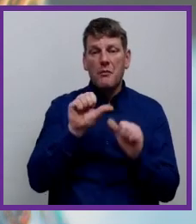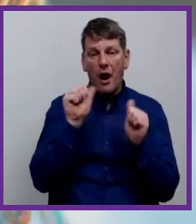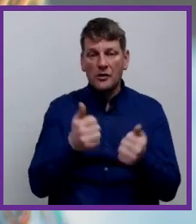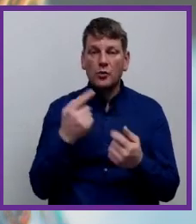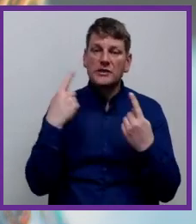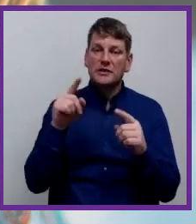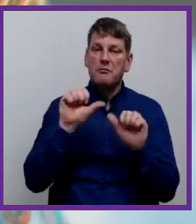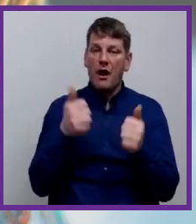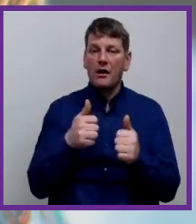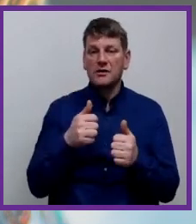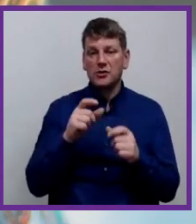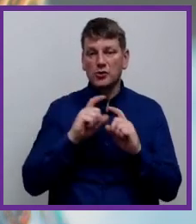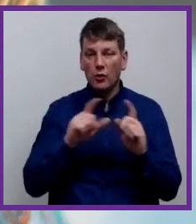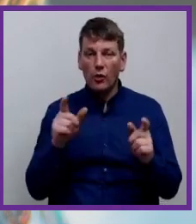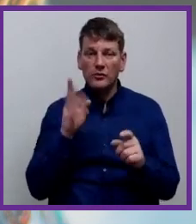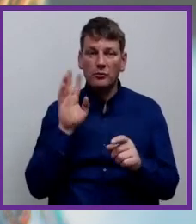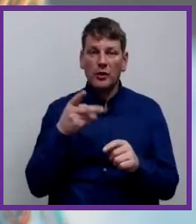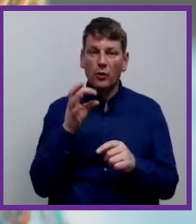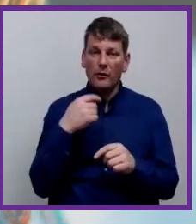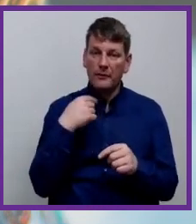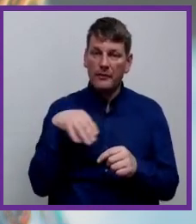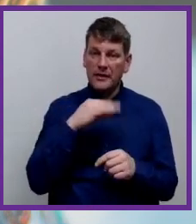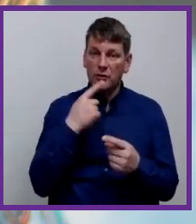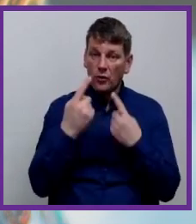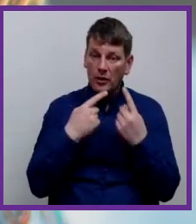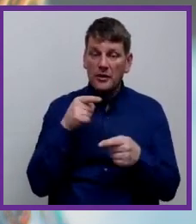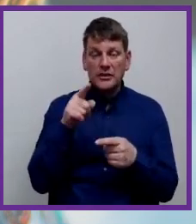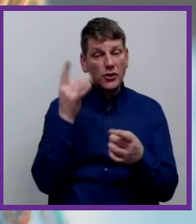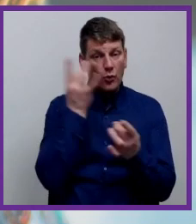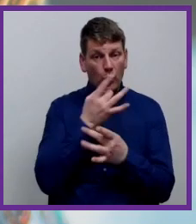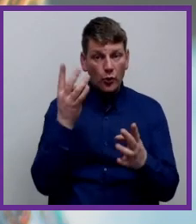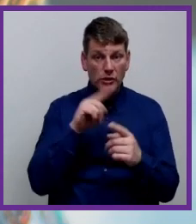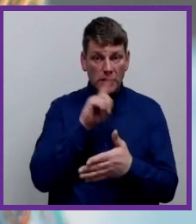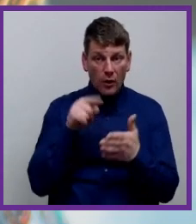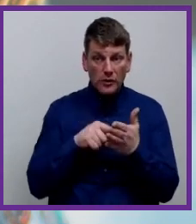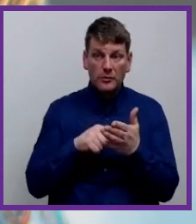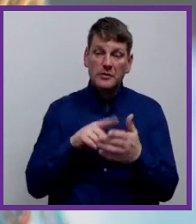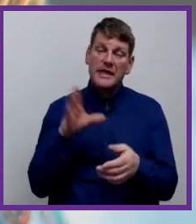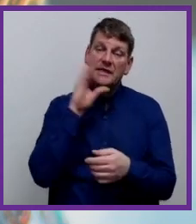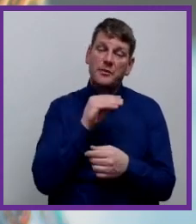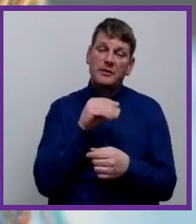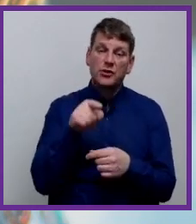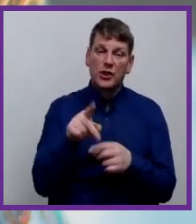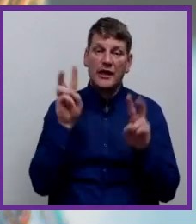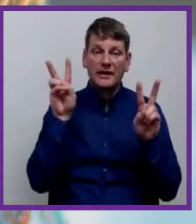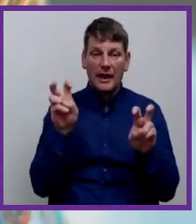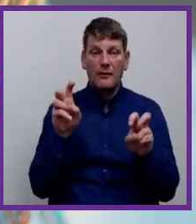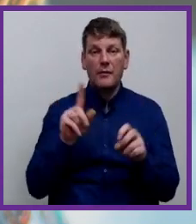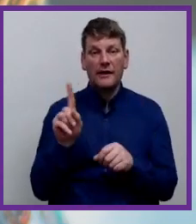skolas, par kurām mēs runājam. Tā kā es teiktu, ka šis te kultūras jautājums iespējams arī šajā tēmā ir